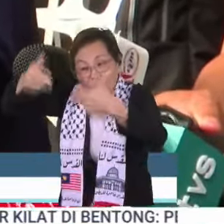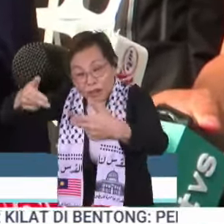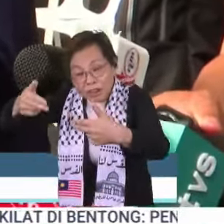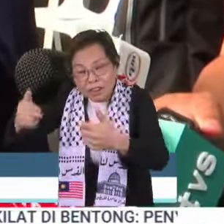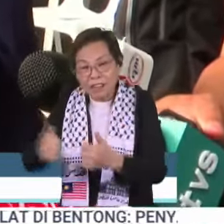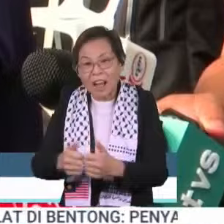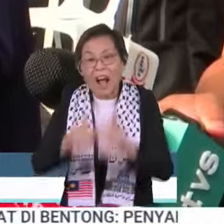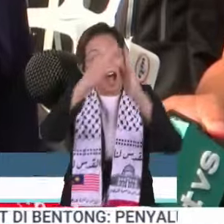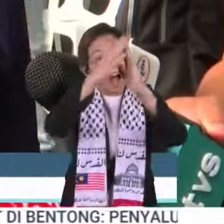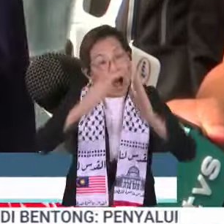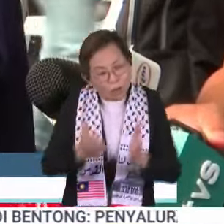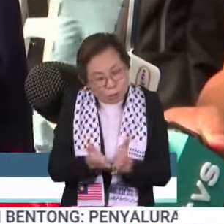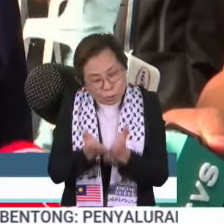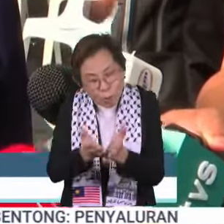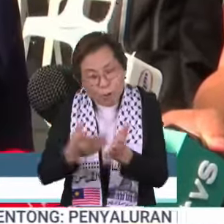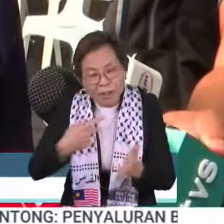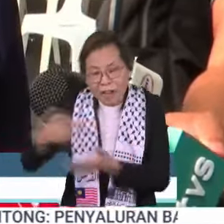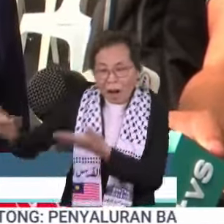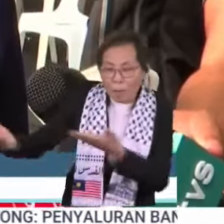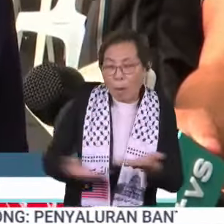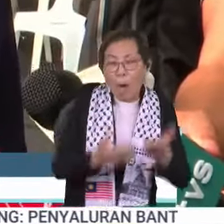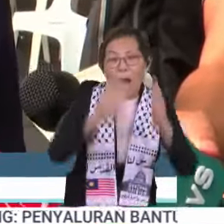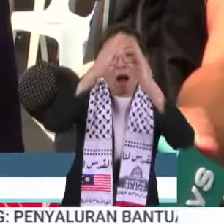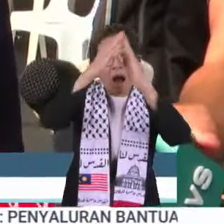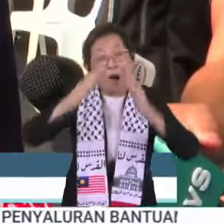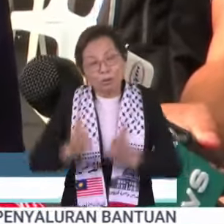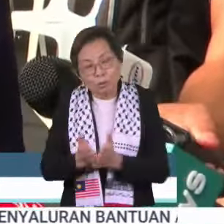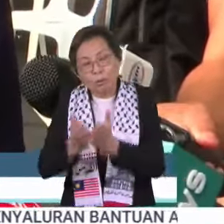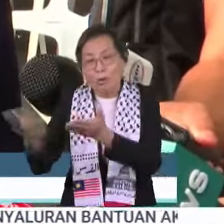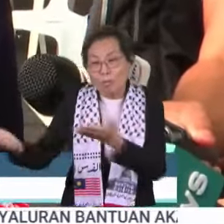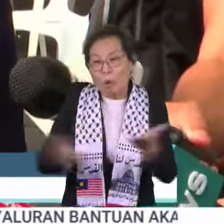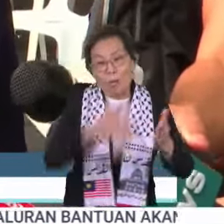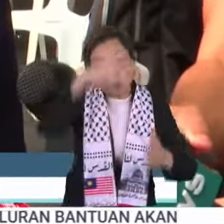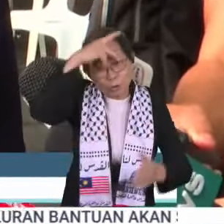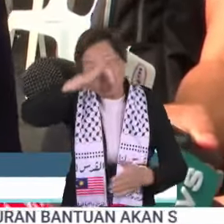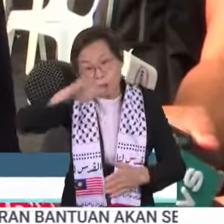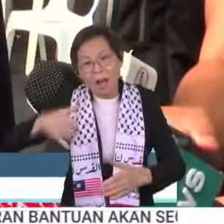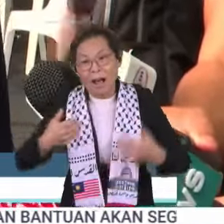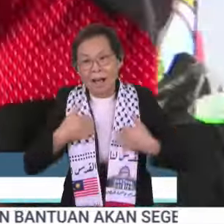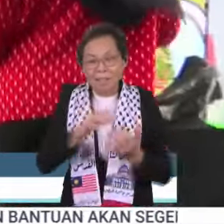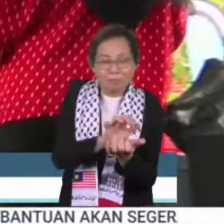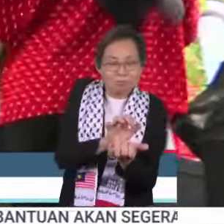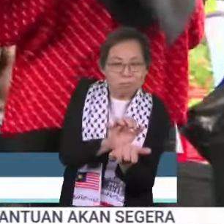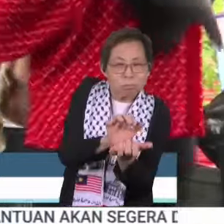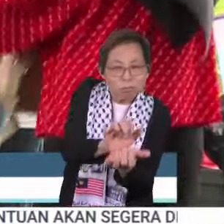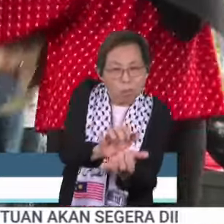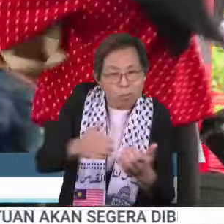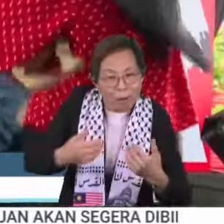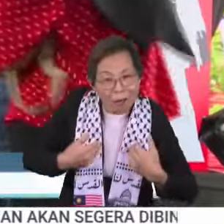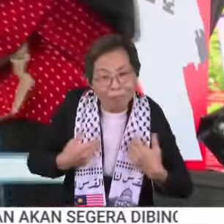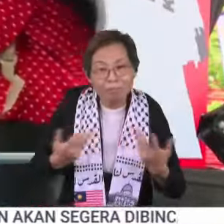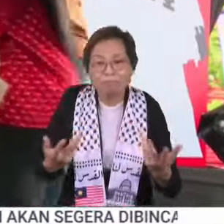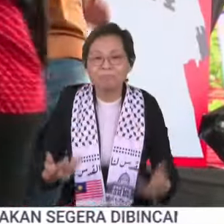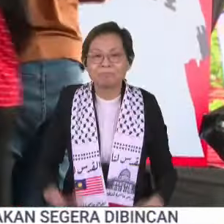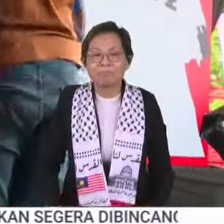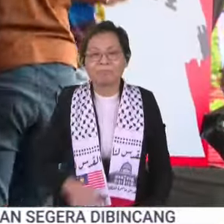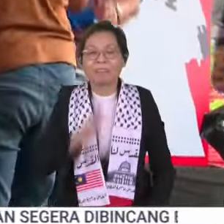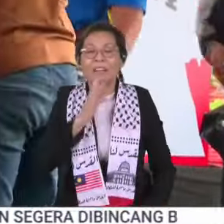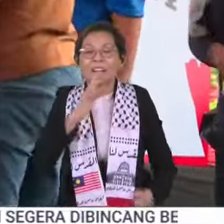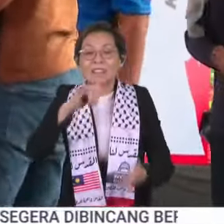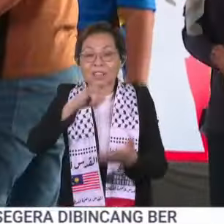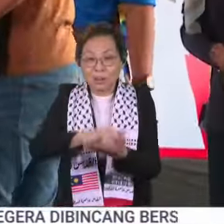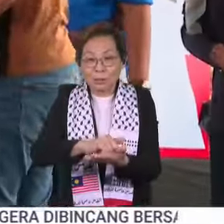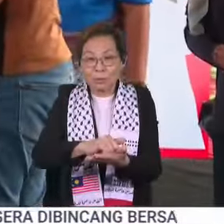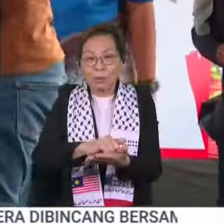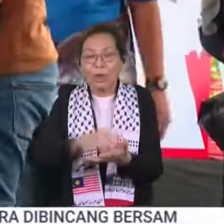housebard kita bawa housebard ke Putrajaya dia ada beca Beliau berkata